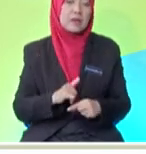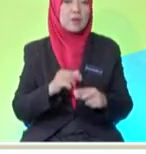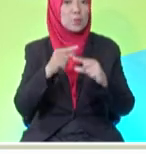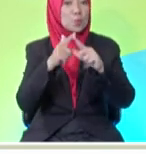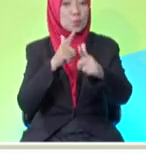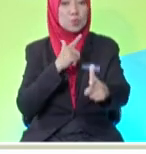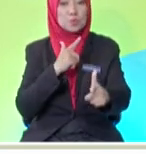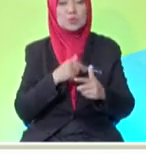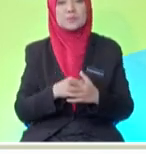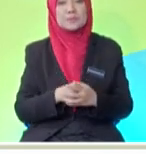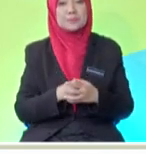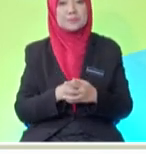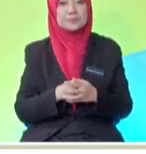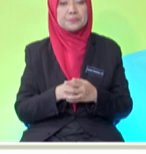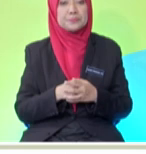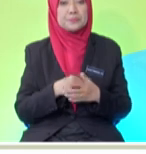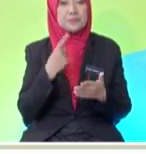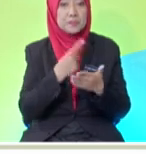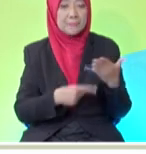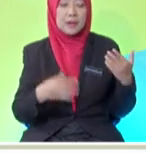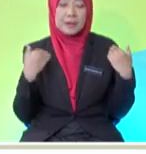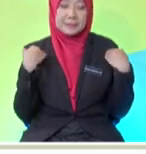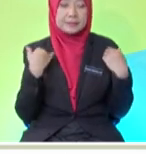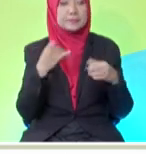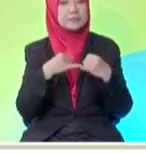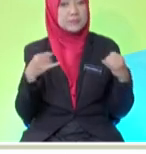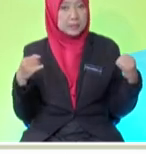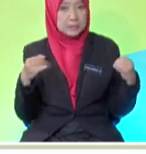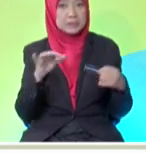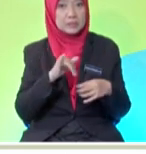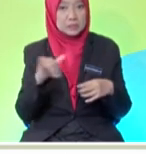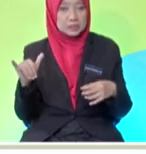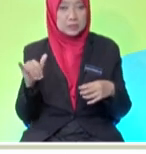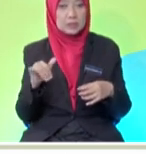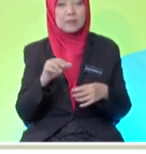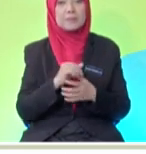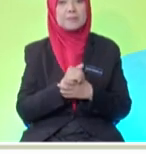dua ukuran di penggaris keliling ini yaitu jenis Matrix dan juga inci